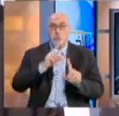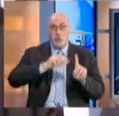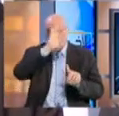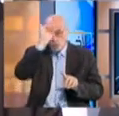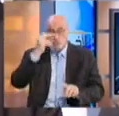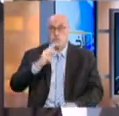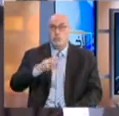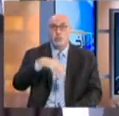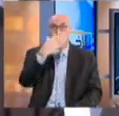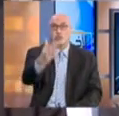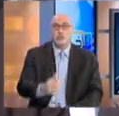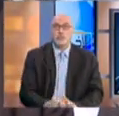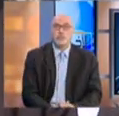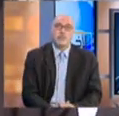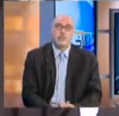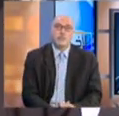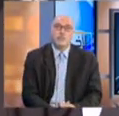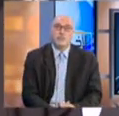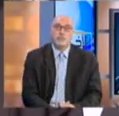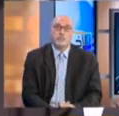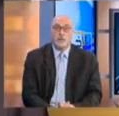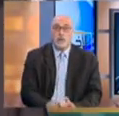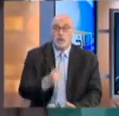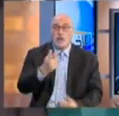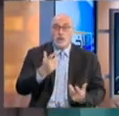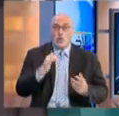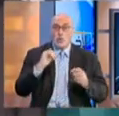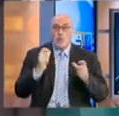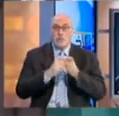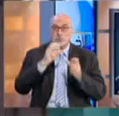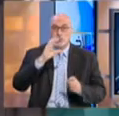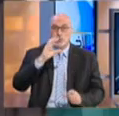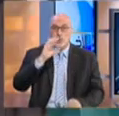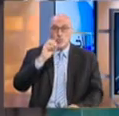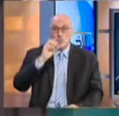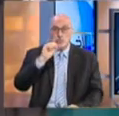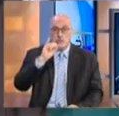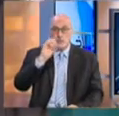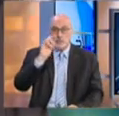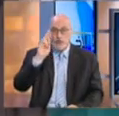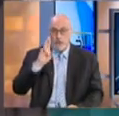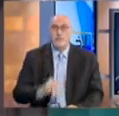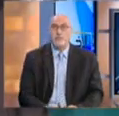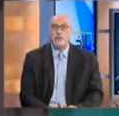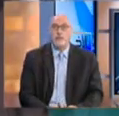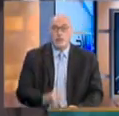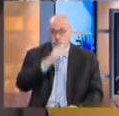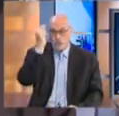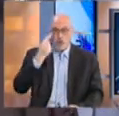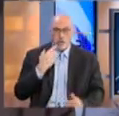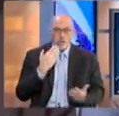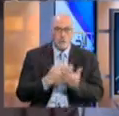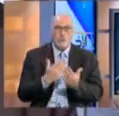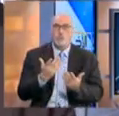نتيجة الإنجاز من طرف شركة كوسيدر هي في الموعد، وإن شاء الله نكون في الموعد